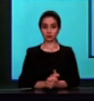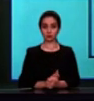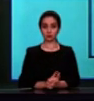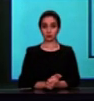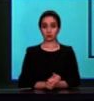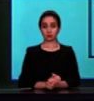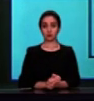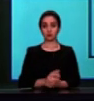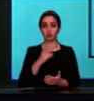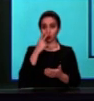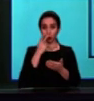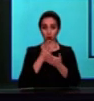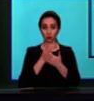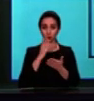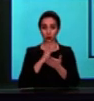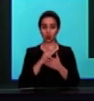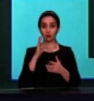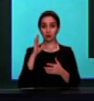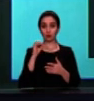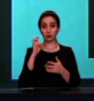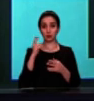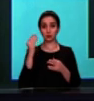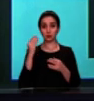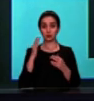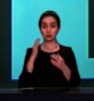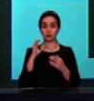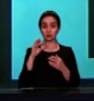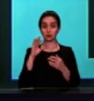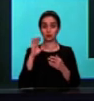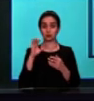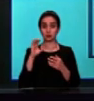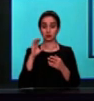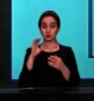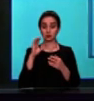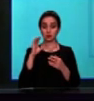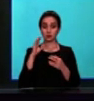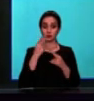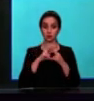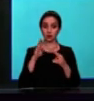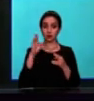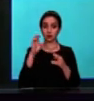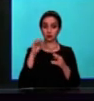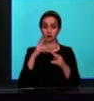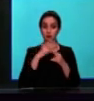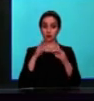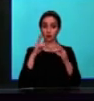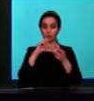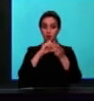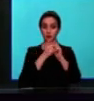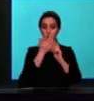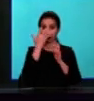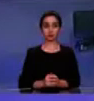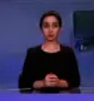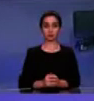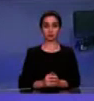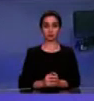Ko'rib turganingizdek, demak, veb sahifamizni fonini rasm joylashtirish orqali o'zgartirdik. Navbatdagi